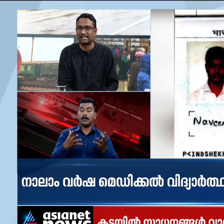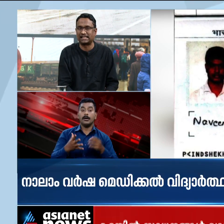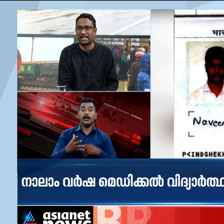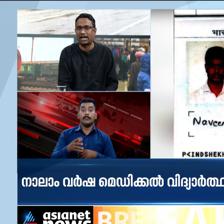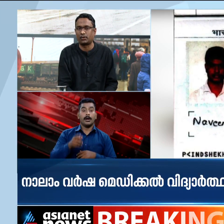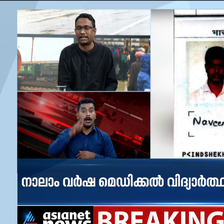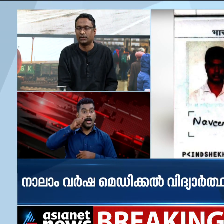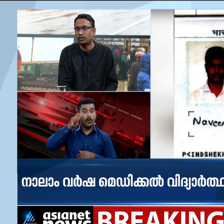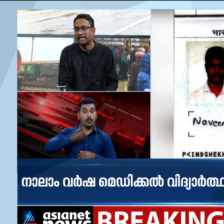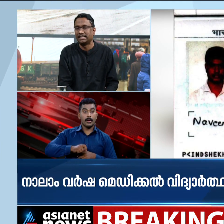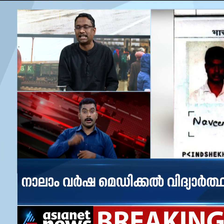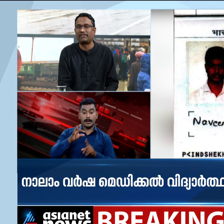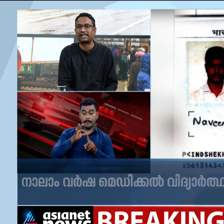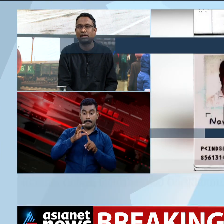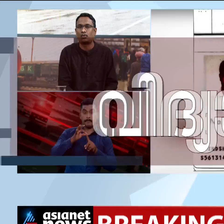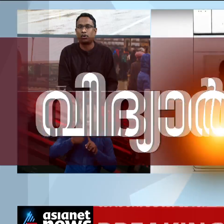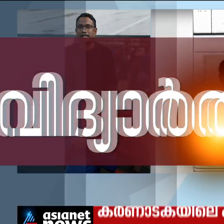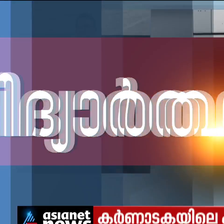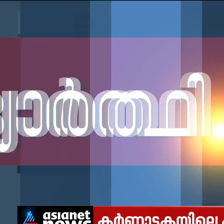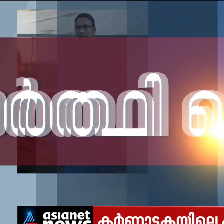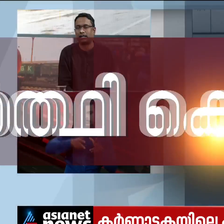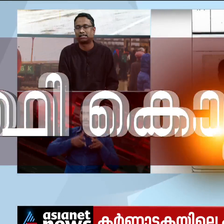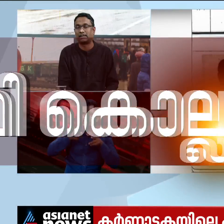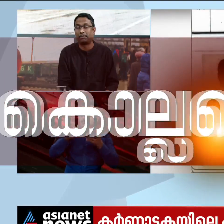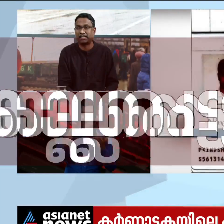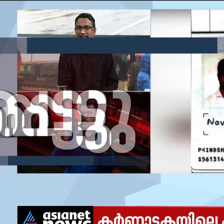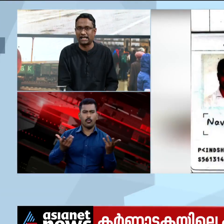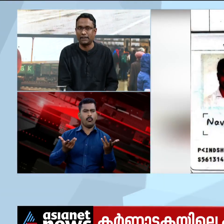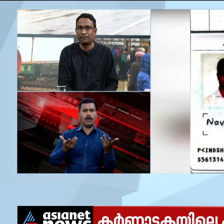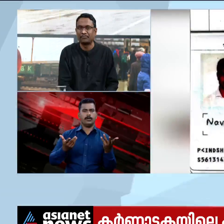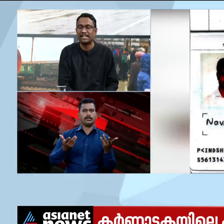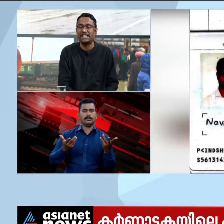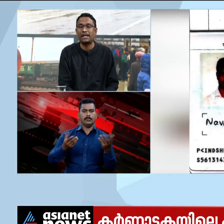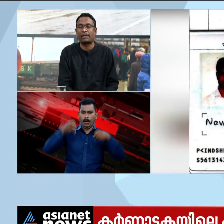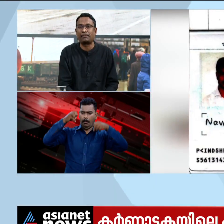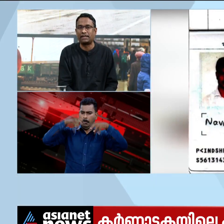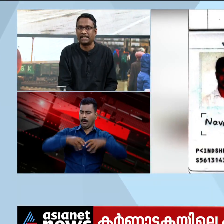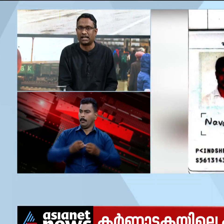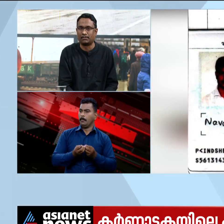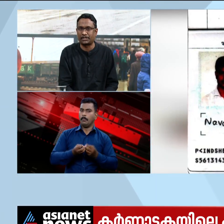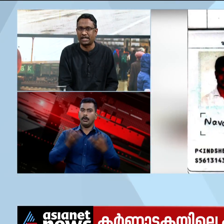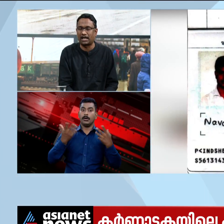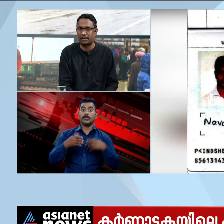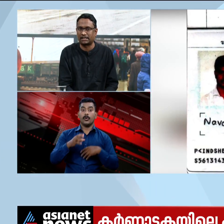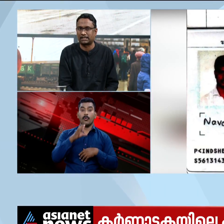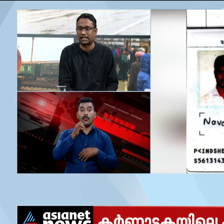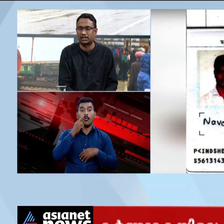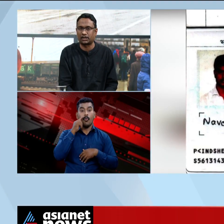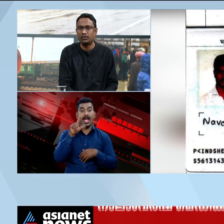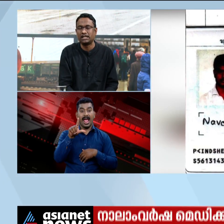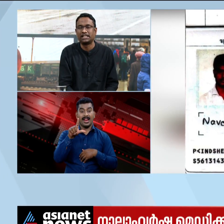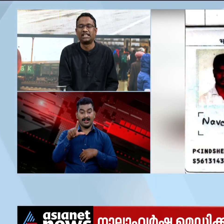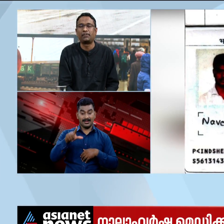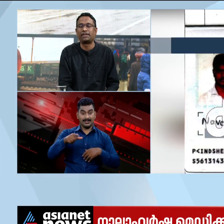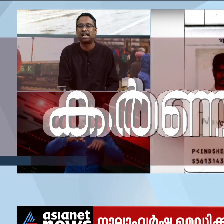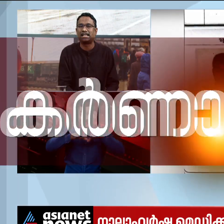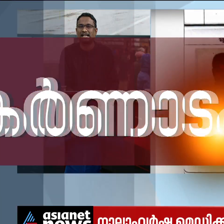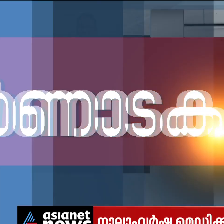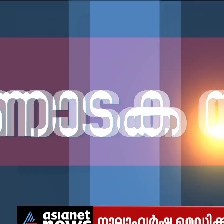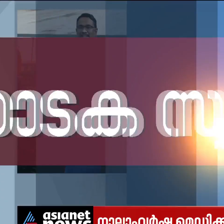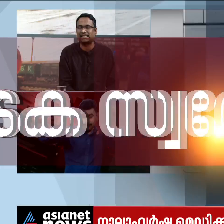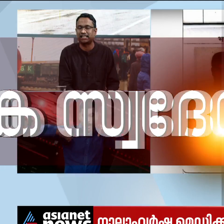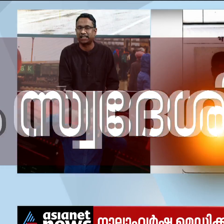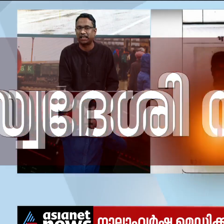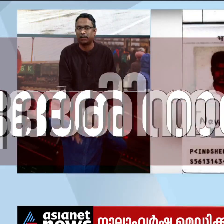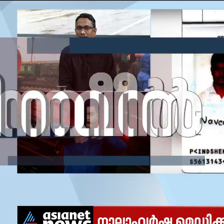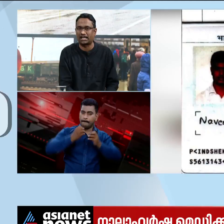വ്ളാദിമിർ സെലൻസ്കി ആരോപിക്കുന്നു. ഇന്നലെ ഇവിടുത്തെ ഓയിൽ സംഭരണശാലയും എണ്ണ പൈപ്പ് ലൈനുകളും റഷ്യ ആക്രമണത്തിൽ തകർത്തിരുന്നു. ഇതിന്